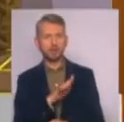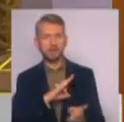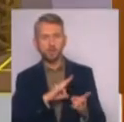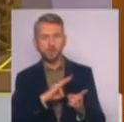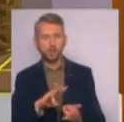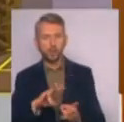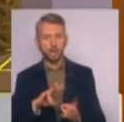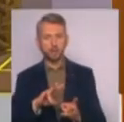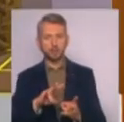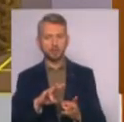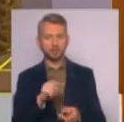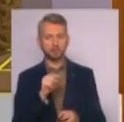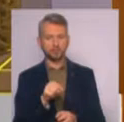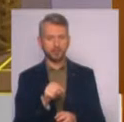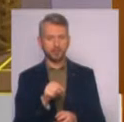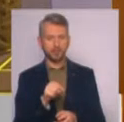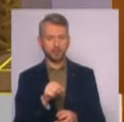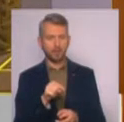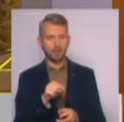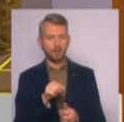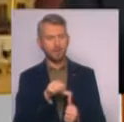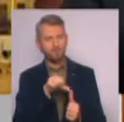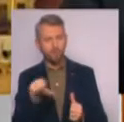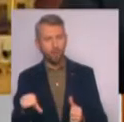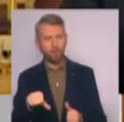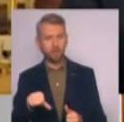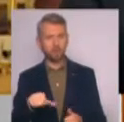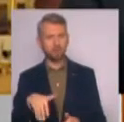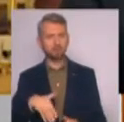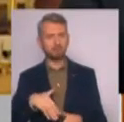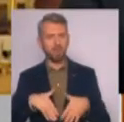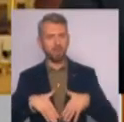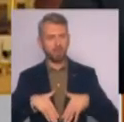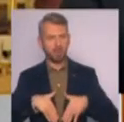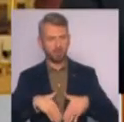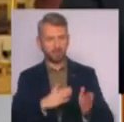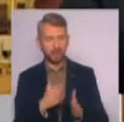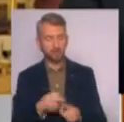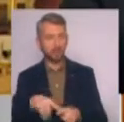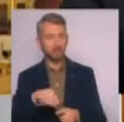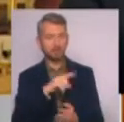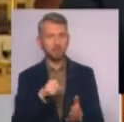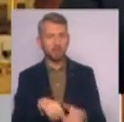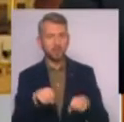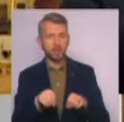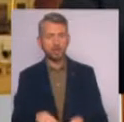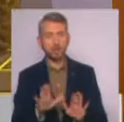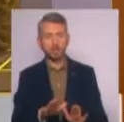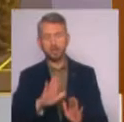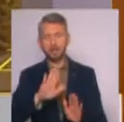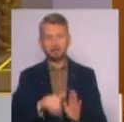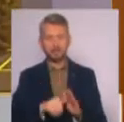враження цим процесом поза легеневою системою. Це всі питання вирішуються тільки